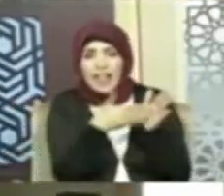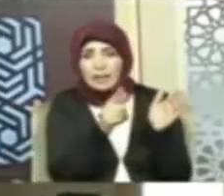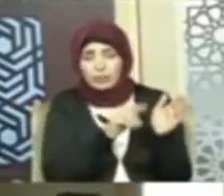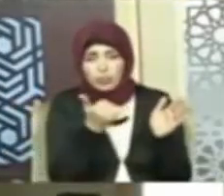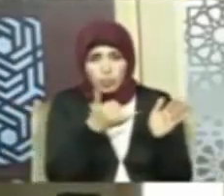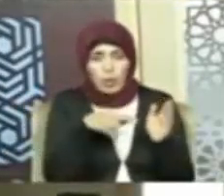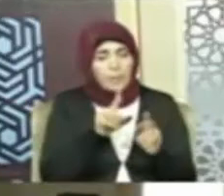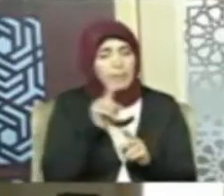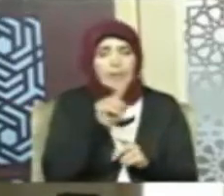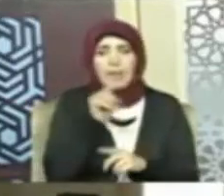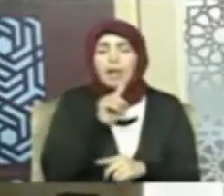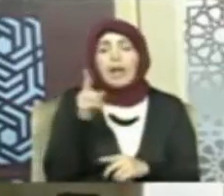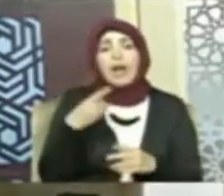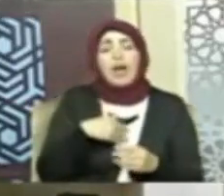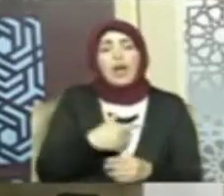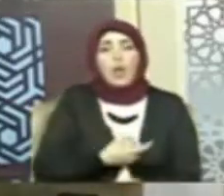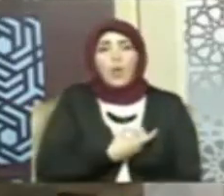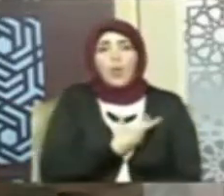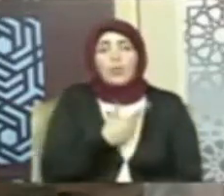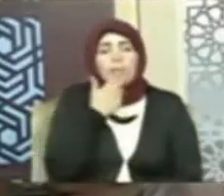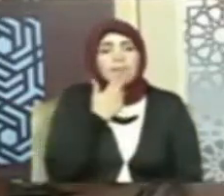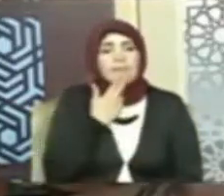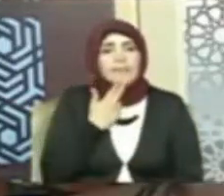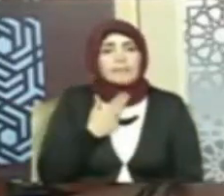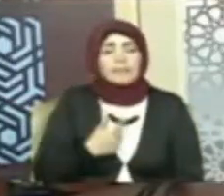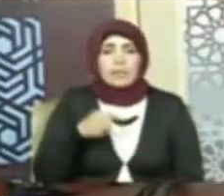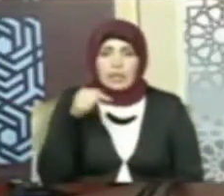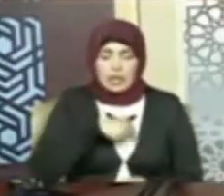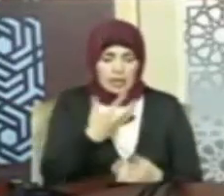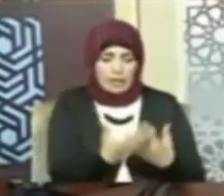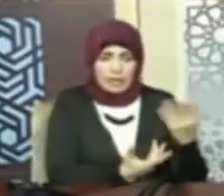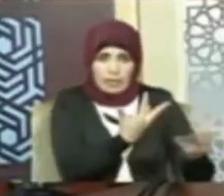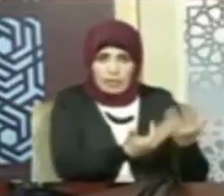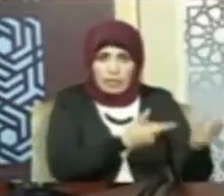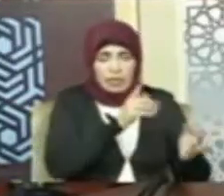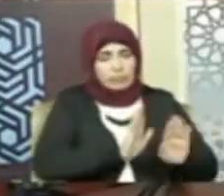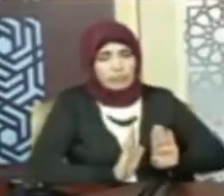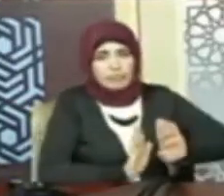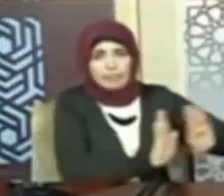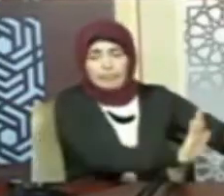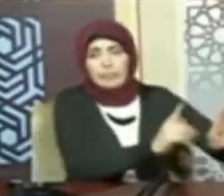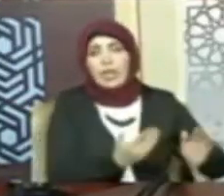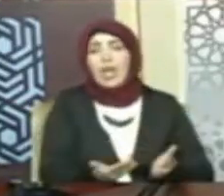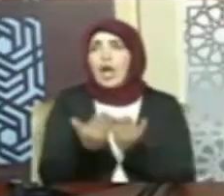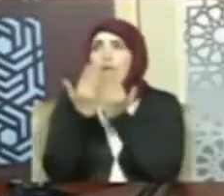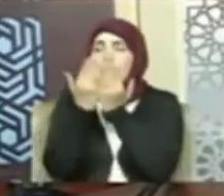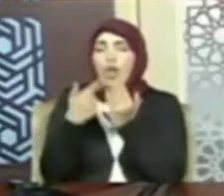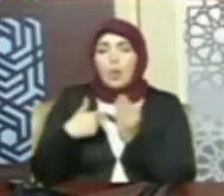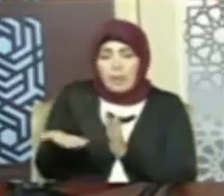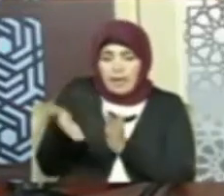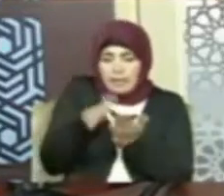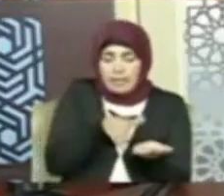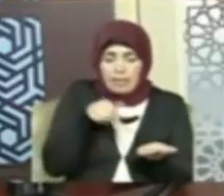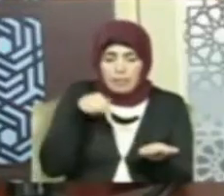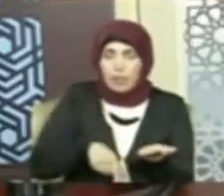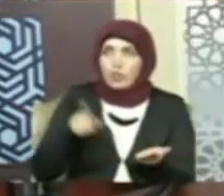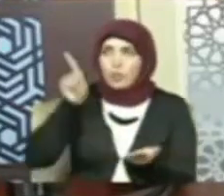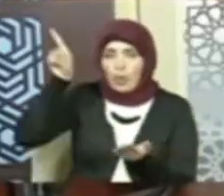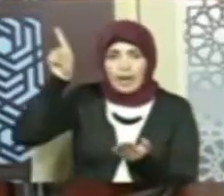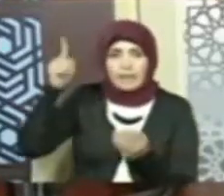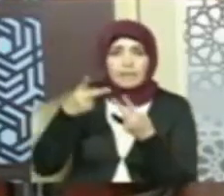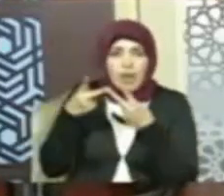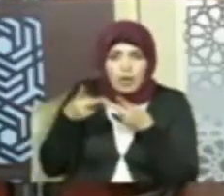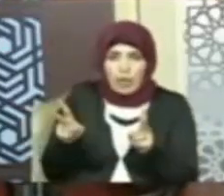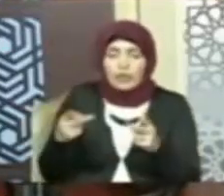قلوبنا ولا تجعل إلى النار مصيرنا. اللهم توفنا وأنت راض عنا.